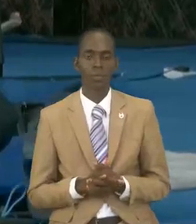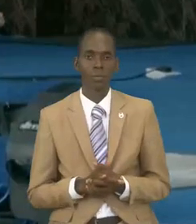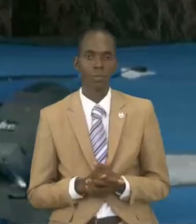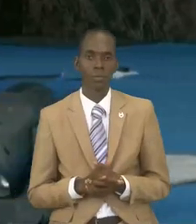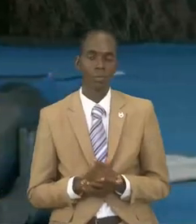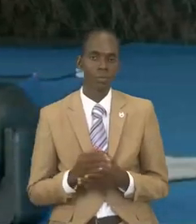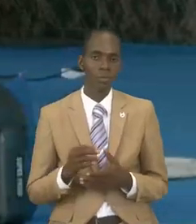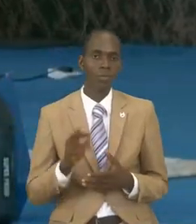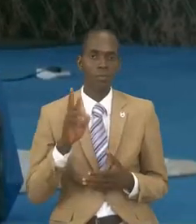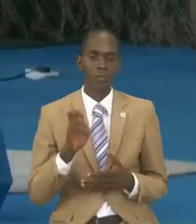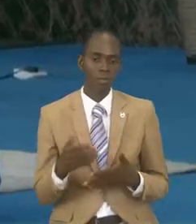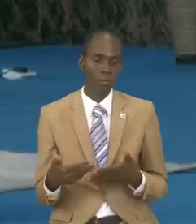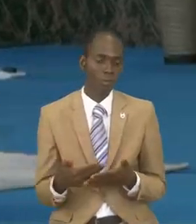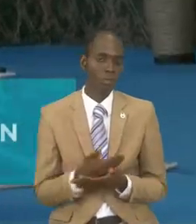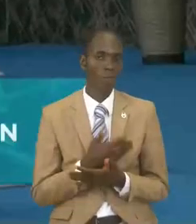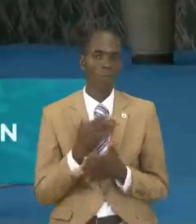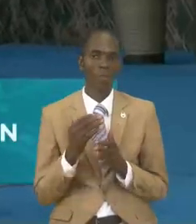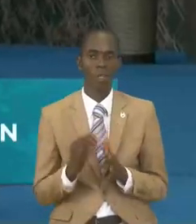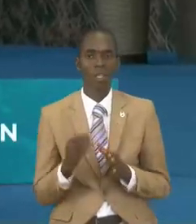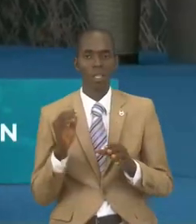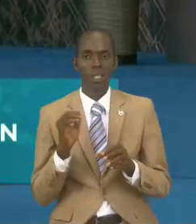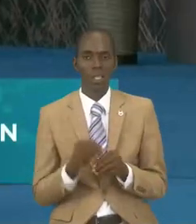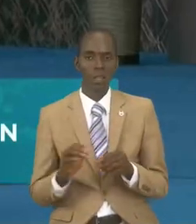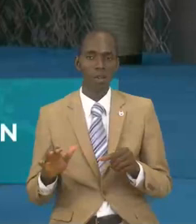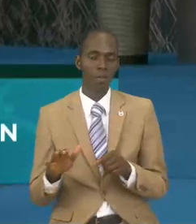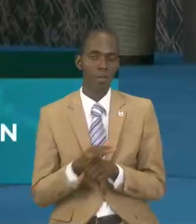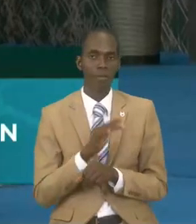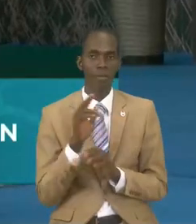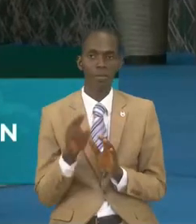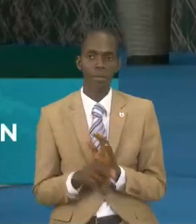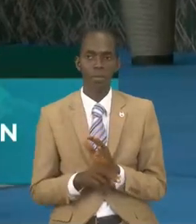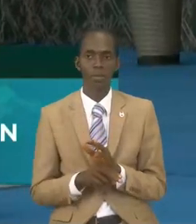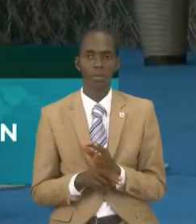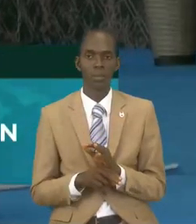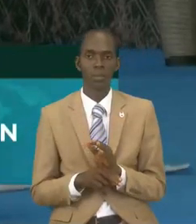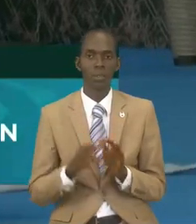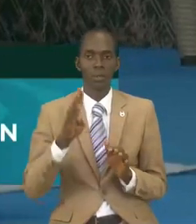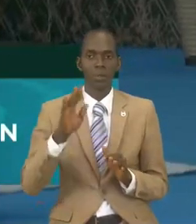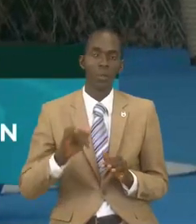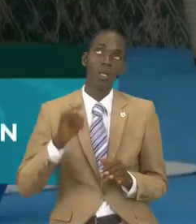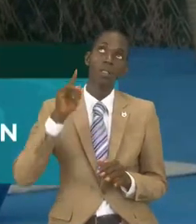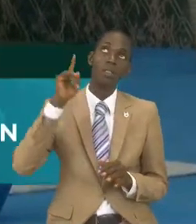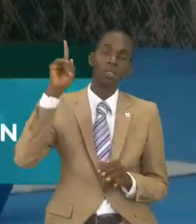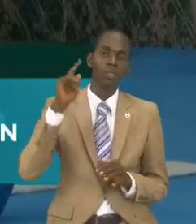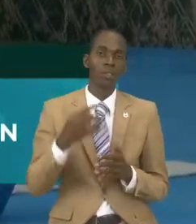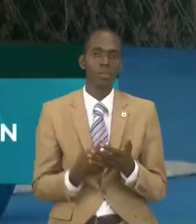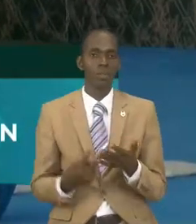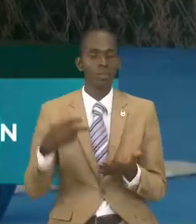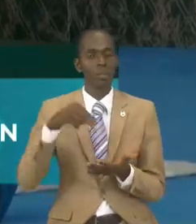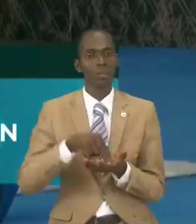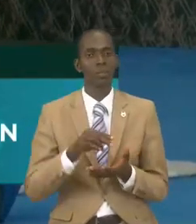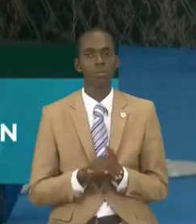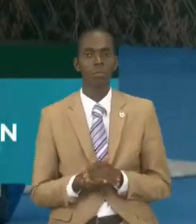le renouvellement en plénitude. Le renouvellement dans sa totalité, pas